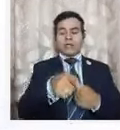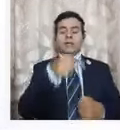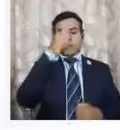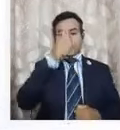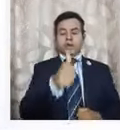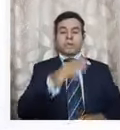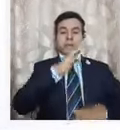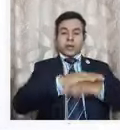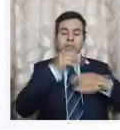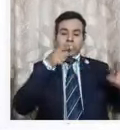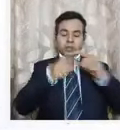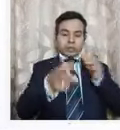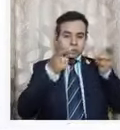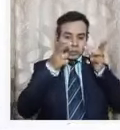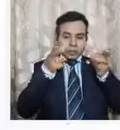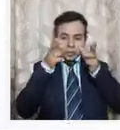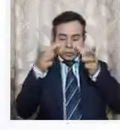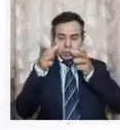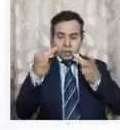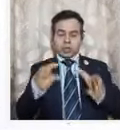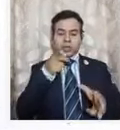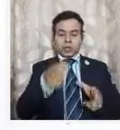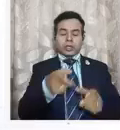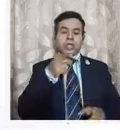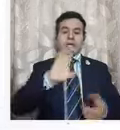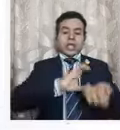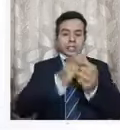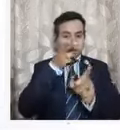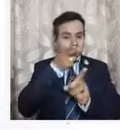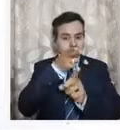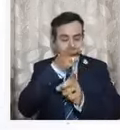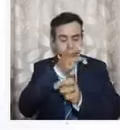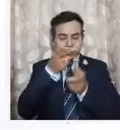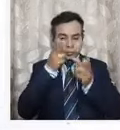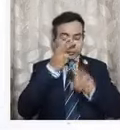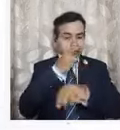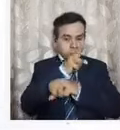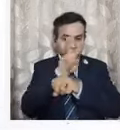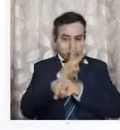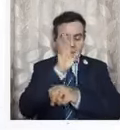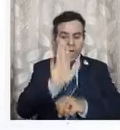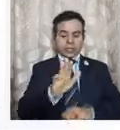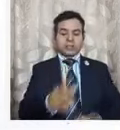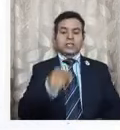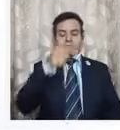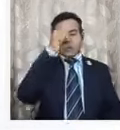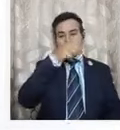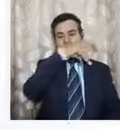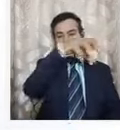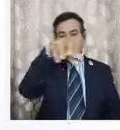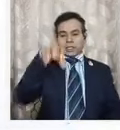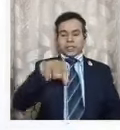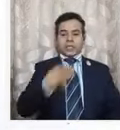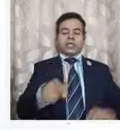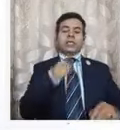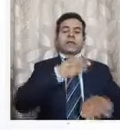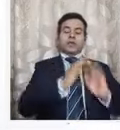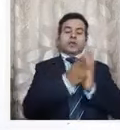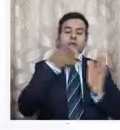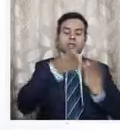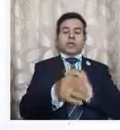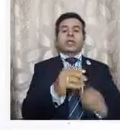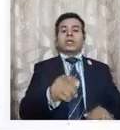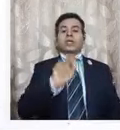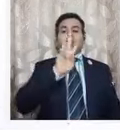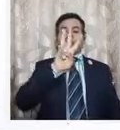সরকারিভাবে 629টি প্রতিষ্ঠানে প্রাতিষ্ঠানিক কোয়ারেন্টাইনের ব্যবস্থা আছে, যেগুলো জেলা এবং উপজেলা পর্যায় পর্যন্ত,